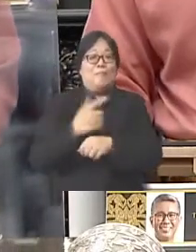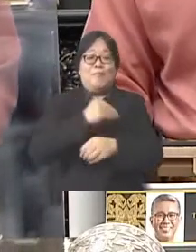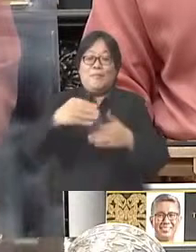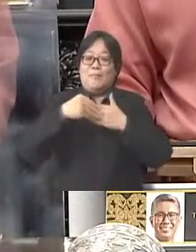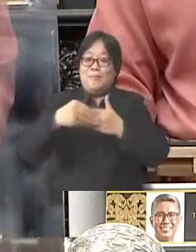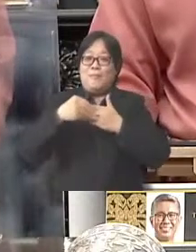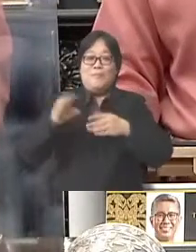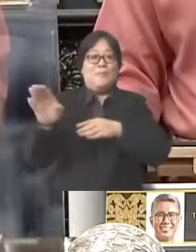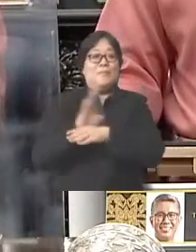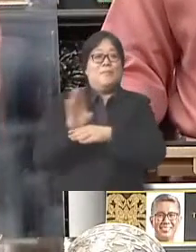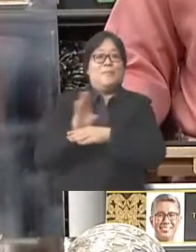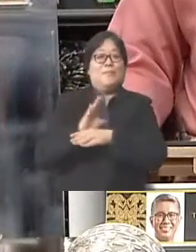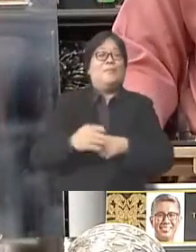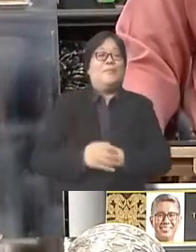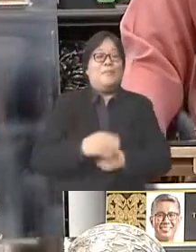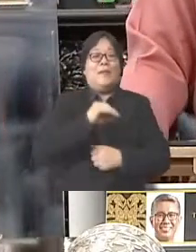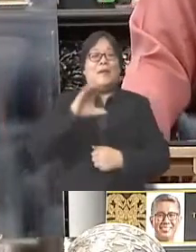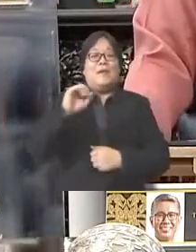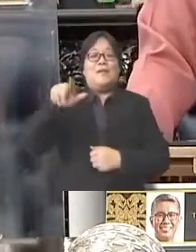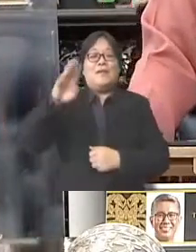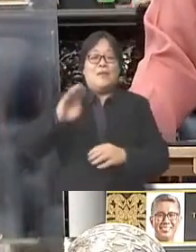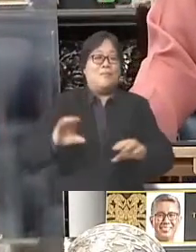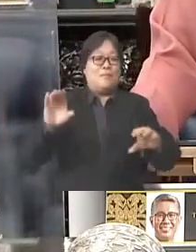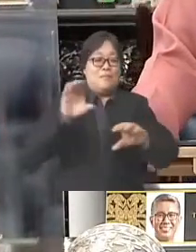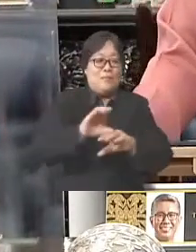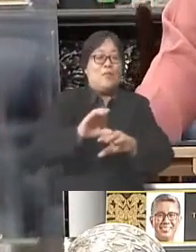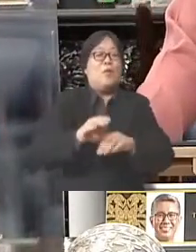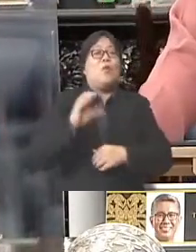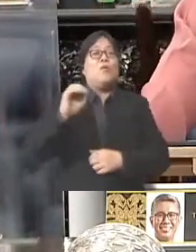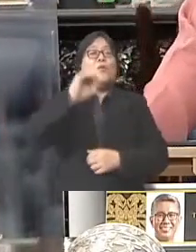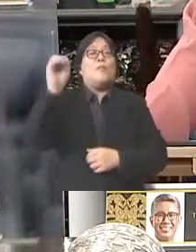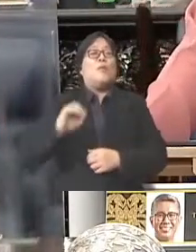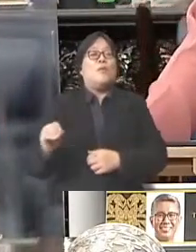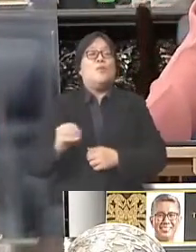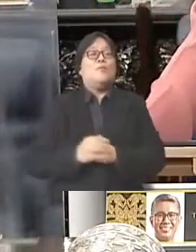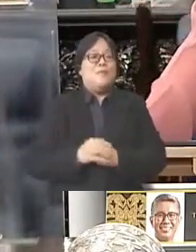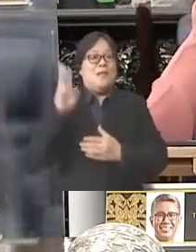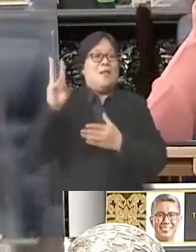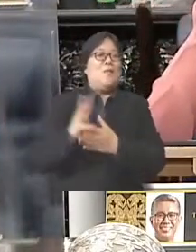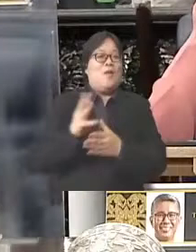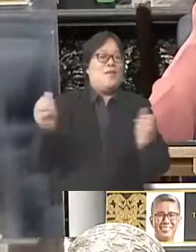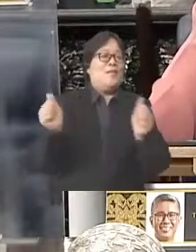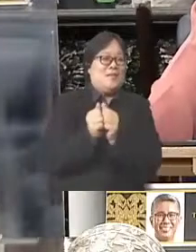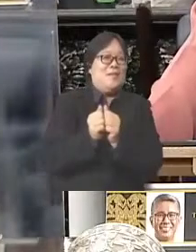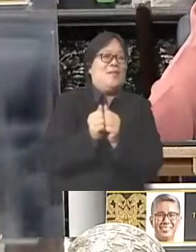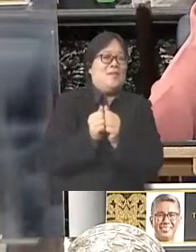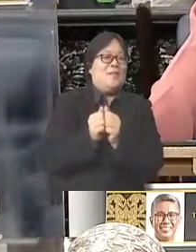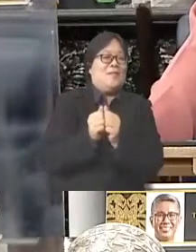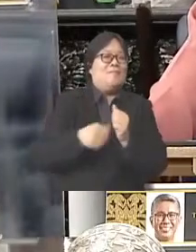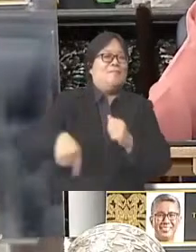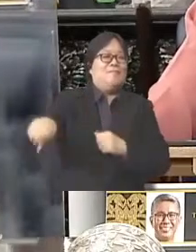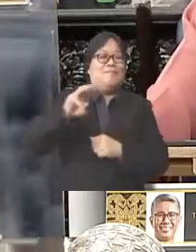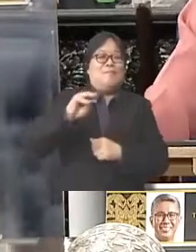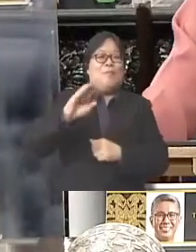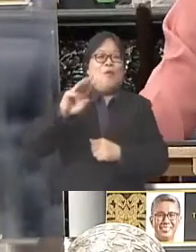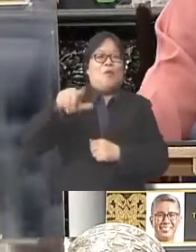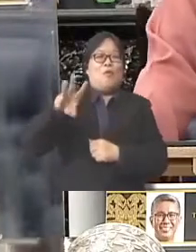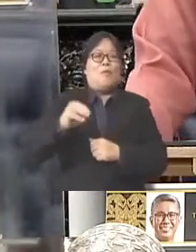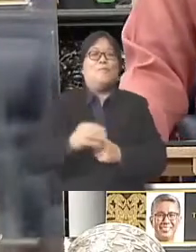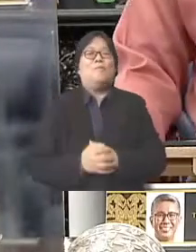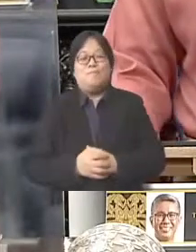latihan dan bimbingan perniagaan dan skim pembiayaan mudah kosong ratus selama enam bulan bersama peserta juga dengan